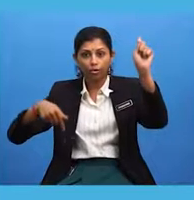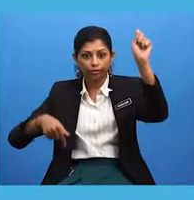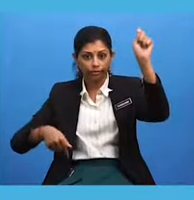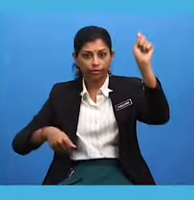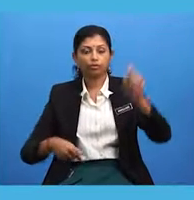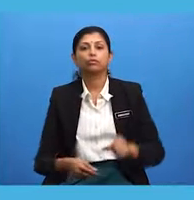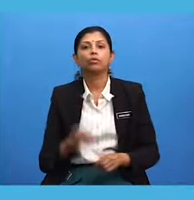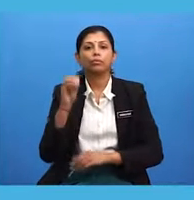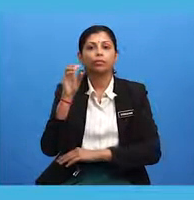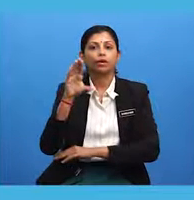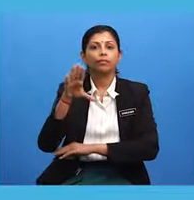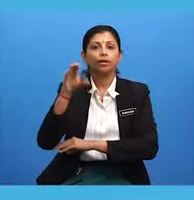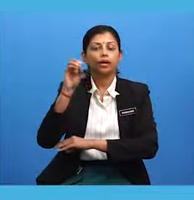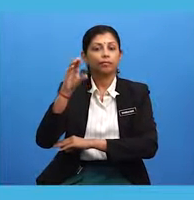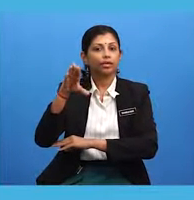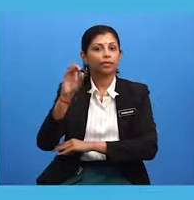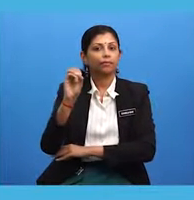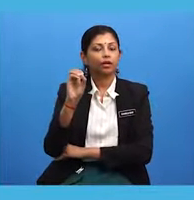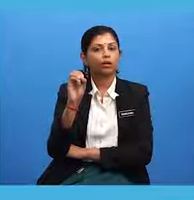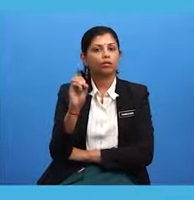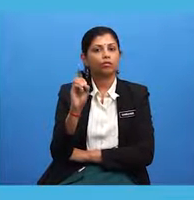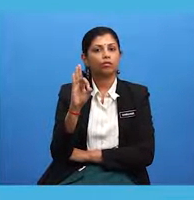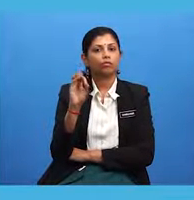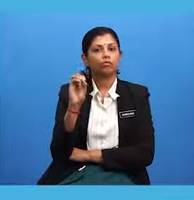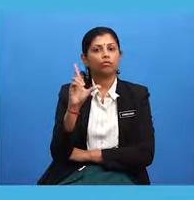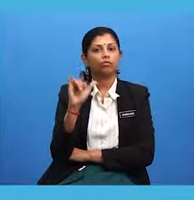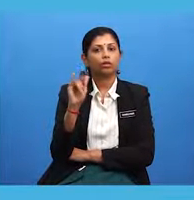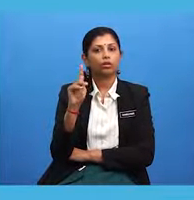perkembangan-perkembangan folikel yang baru diperhentikan.